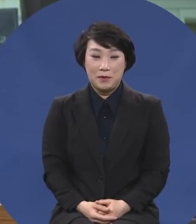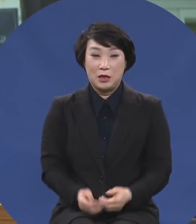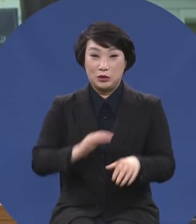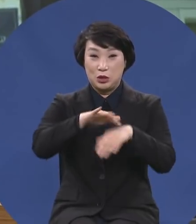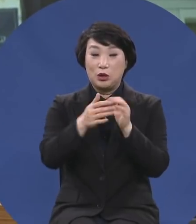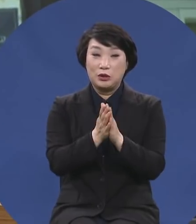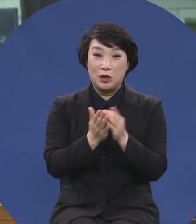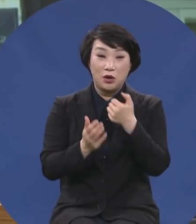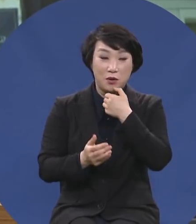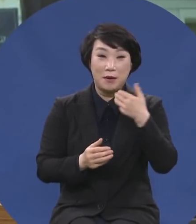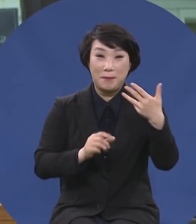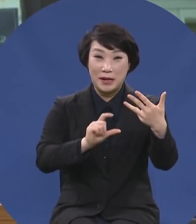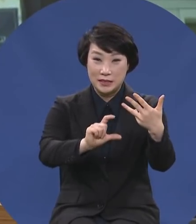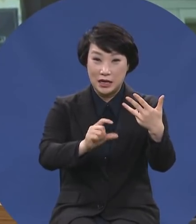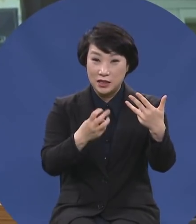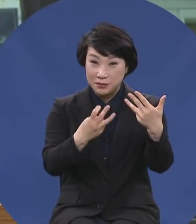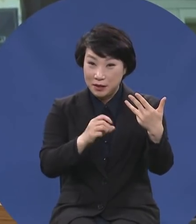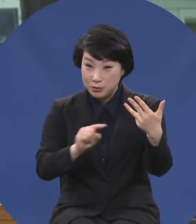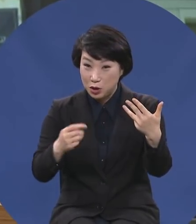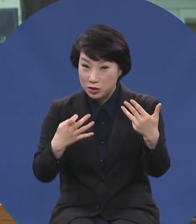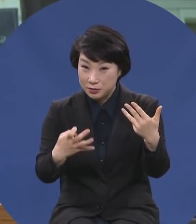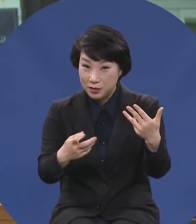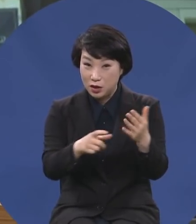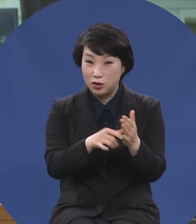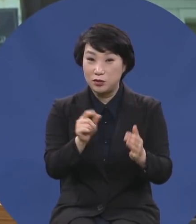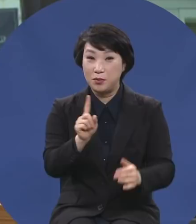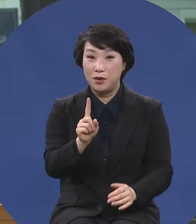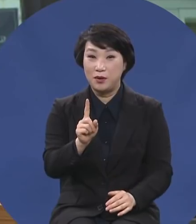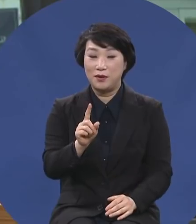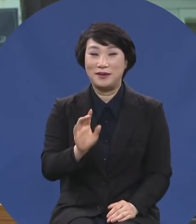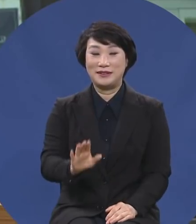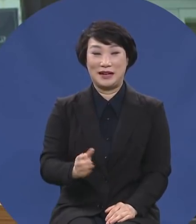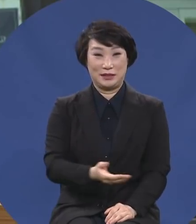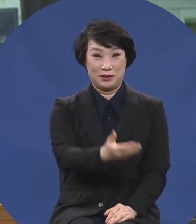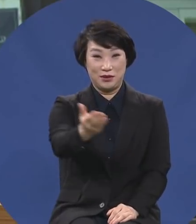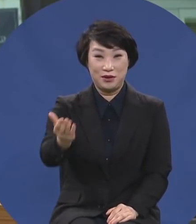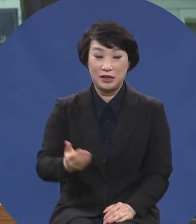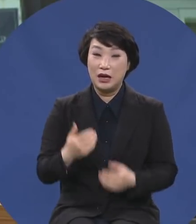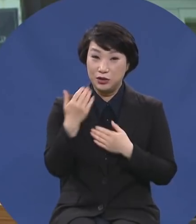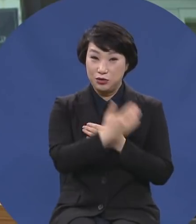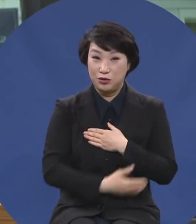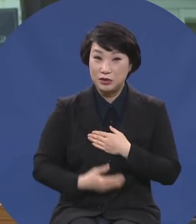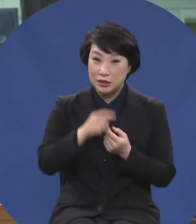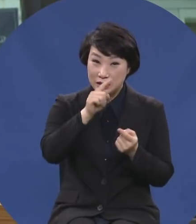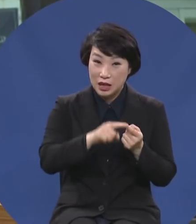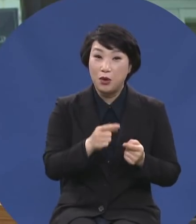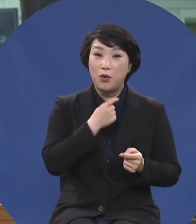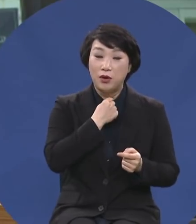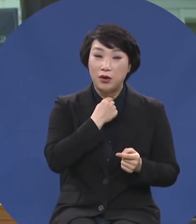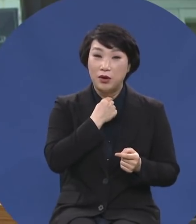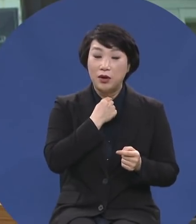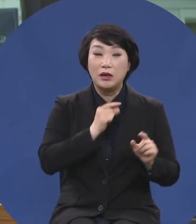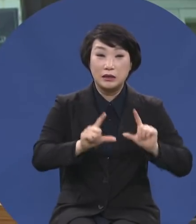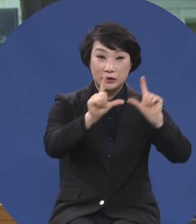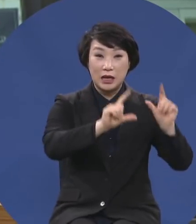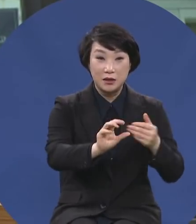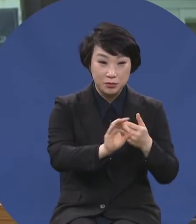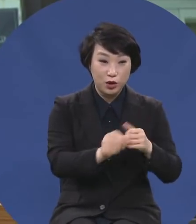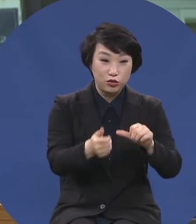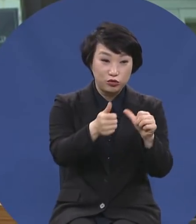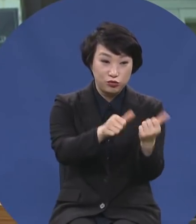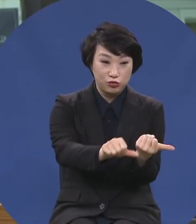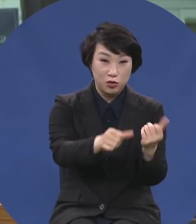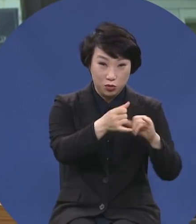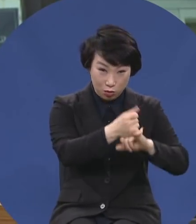로마서 8장 13절로 14절에 너희가 육신대로 살면 반드시